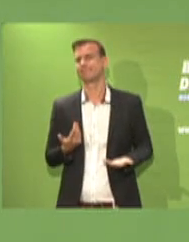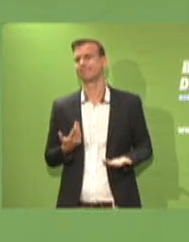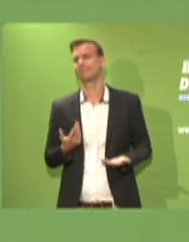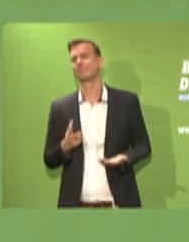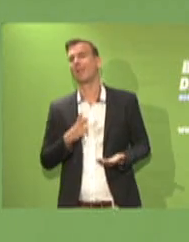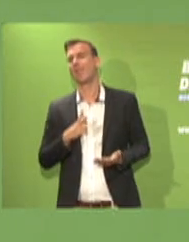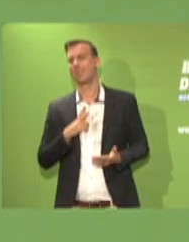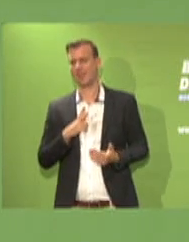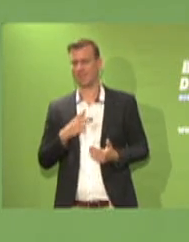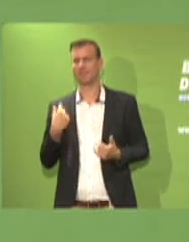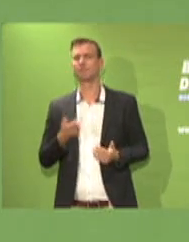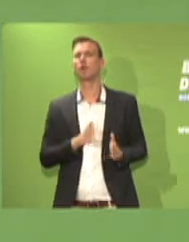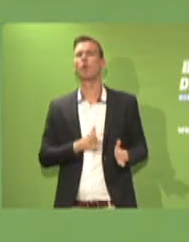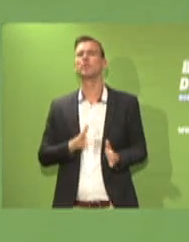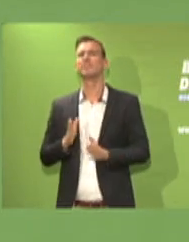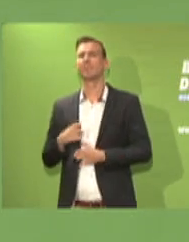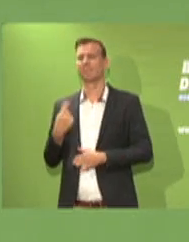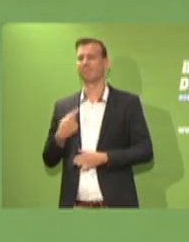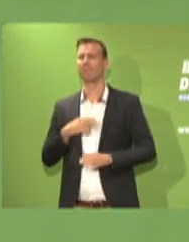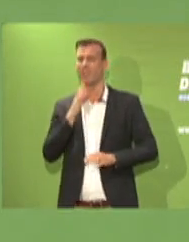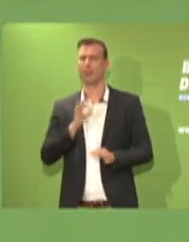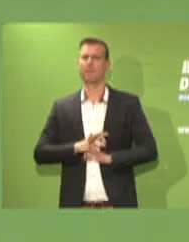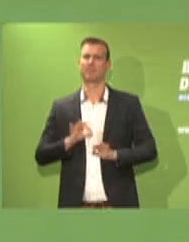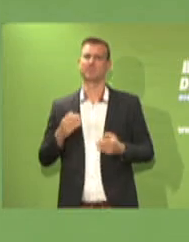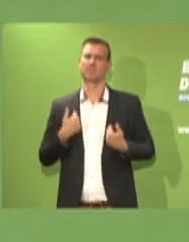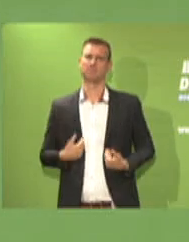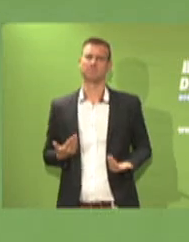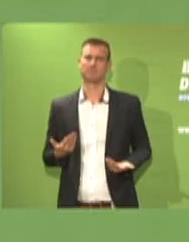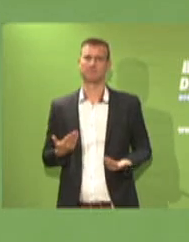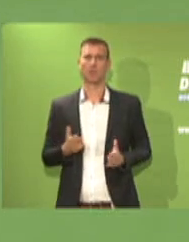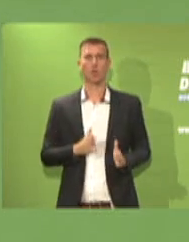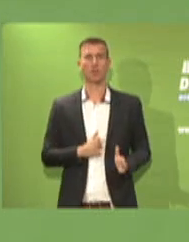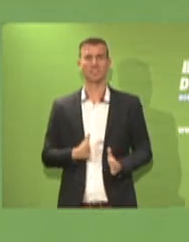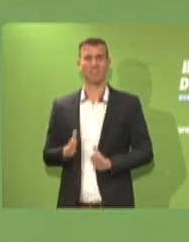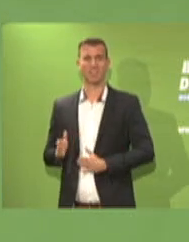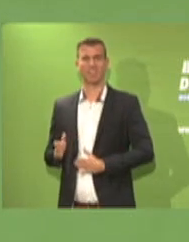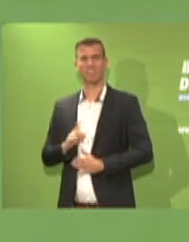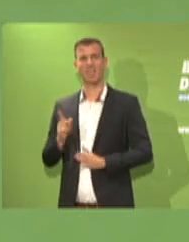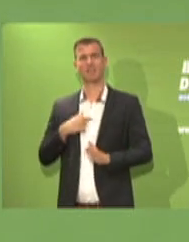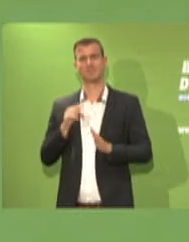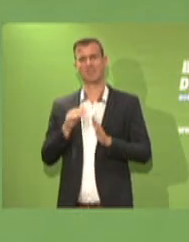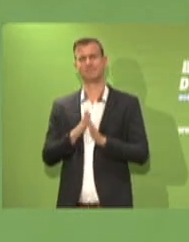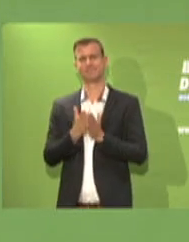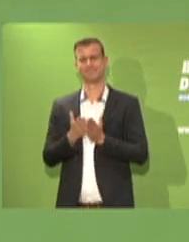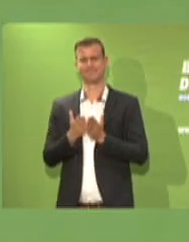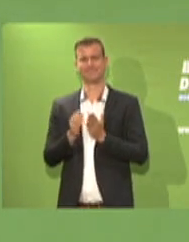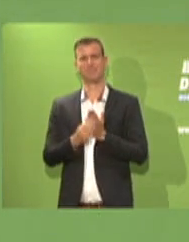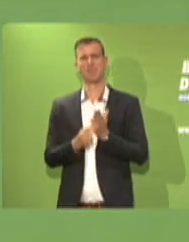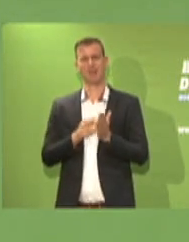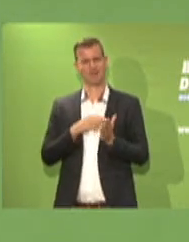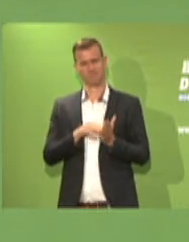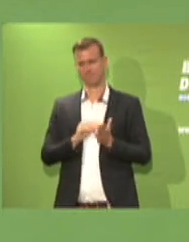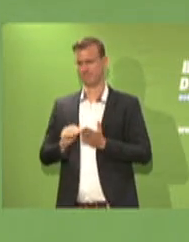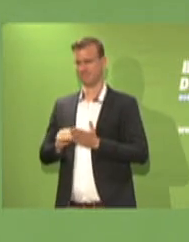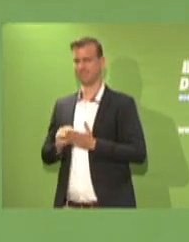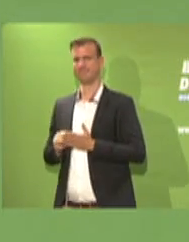eigentlich die besseren Konservativen sind. Also konservativ sind nicht die, die sich das aufs Label schreiben. Konservativ heißt ja,